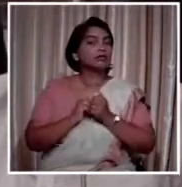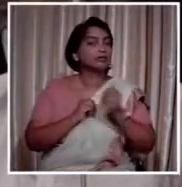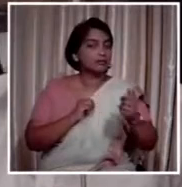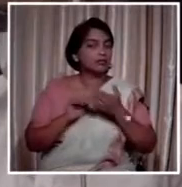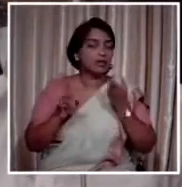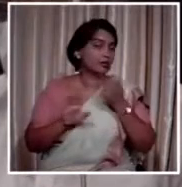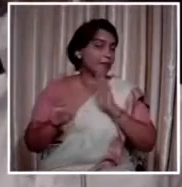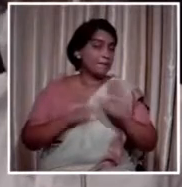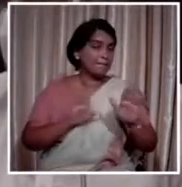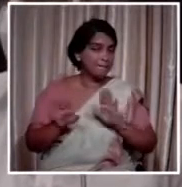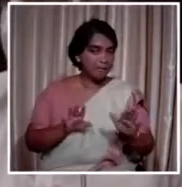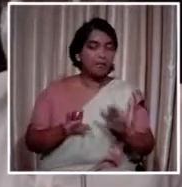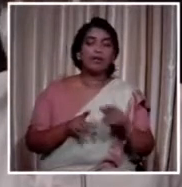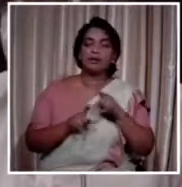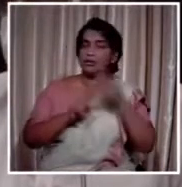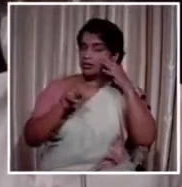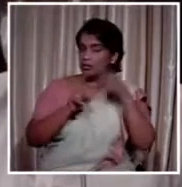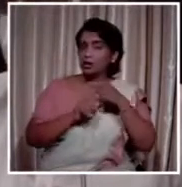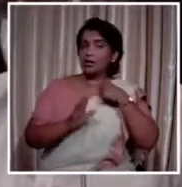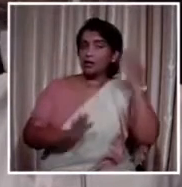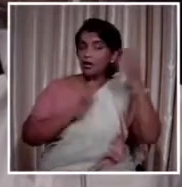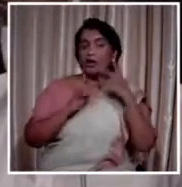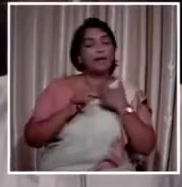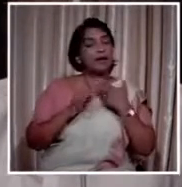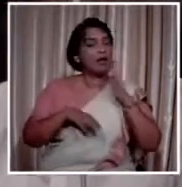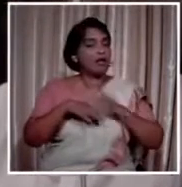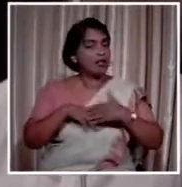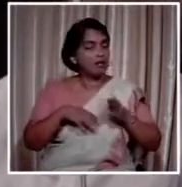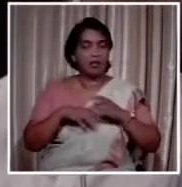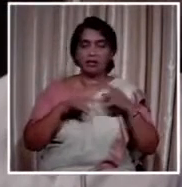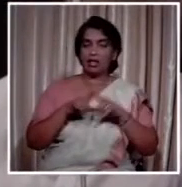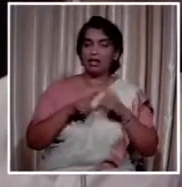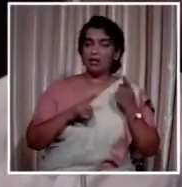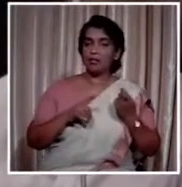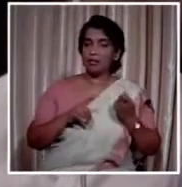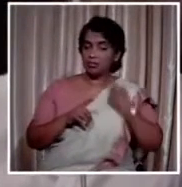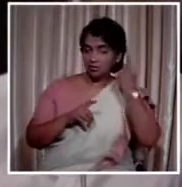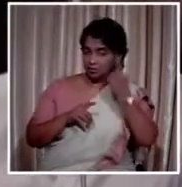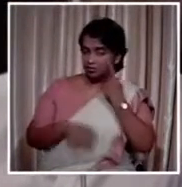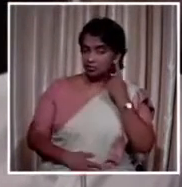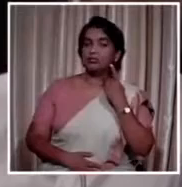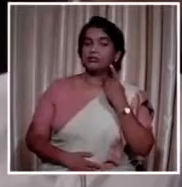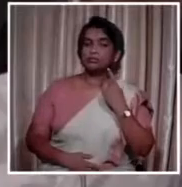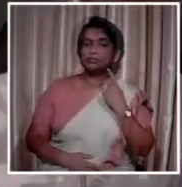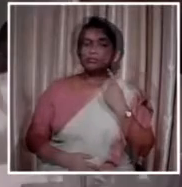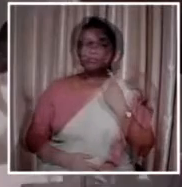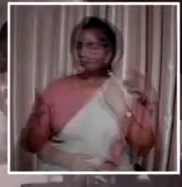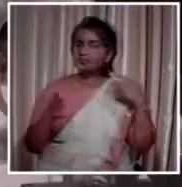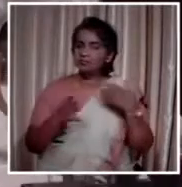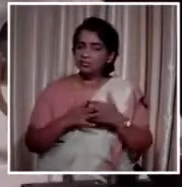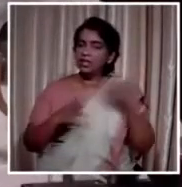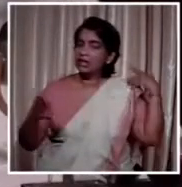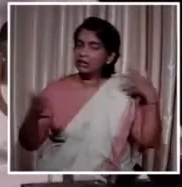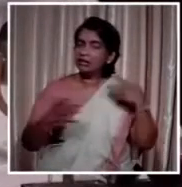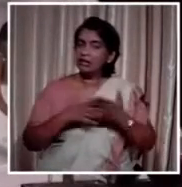3 பொருளாதார நிபுணர்களை நியமிக்கப்பட்டுள்ளனர். மத்திய வங்கி உள்ளிட்ட நிதி நிர்வாகத்தின் சார்பில்